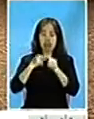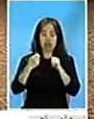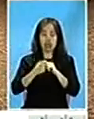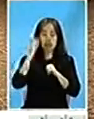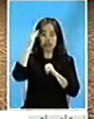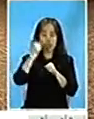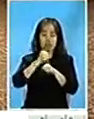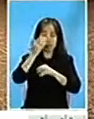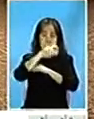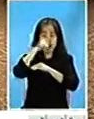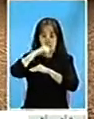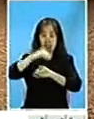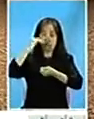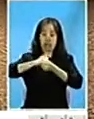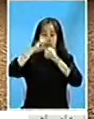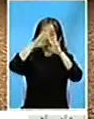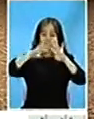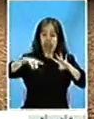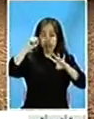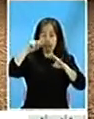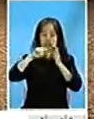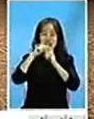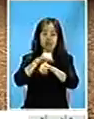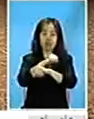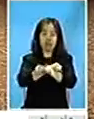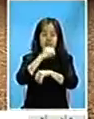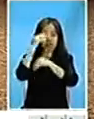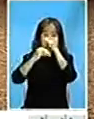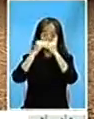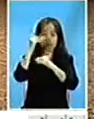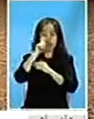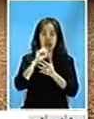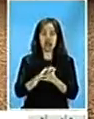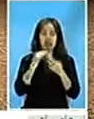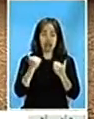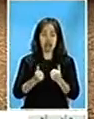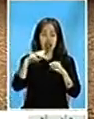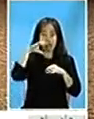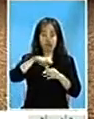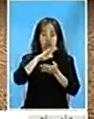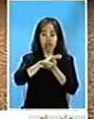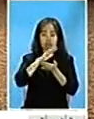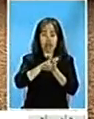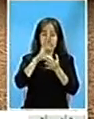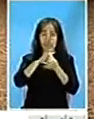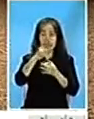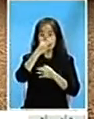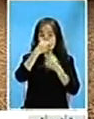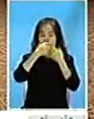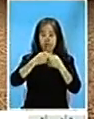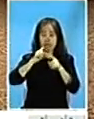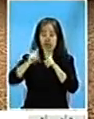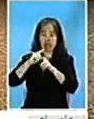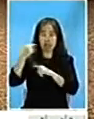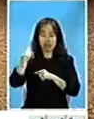าเซียนนะคะแรงงานคุณภาพที่จะต้องได้รับการพัฒนาตอนนี้เนี่ยอาชีวศึกษาก็ขาดแคลนไปดูทุกสถ